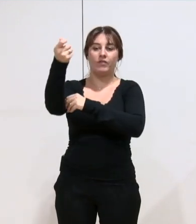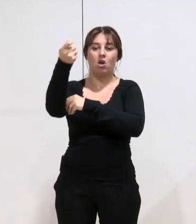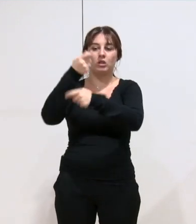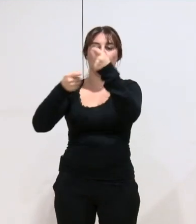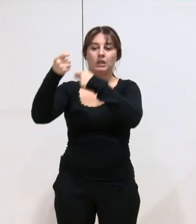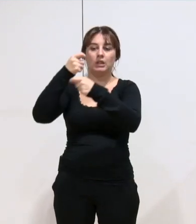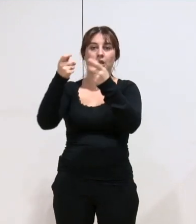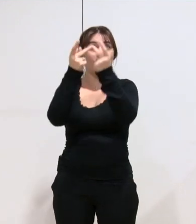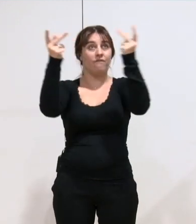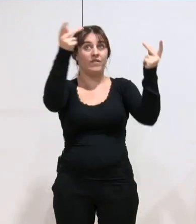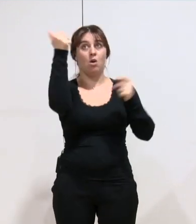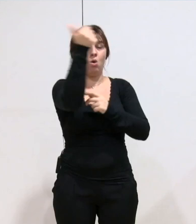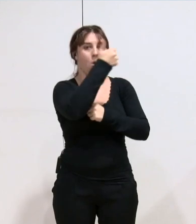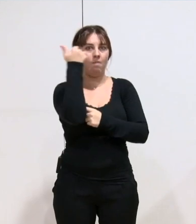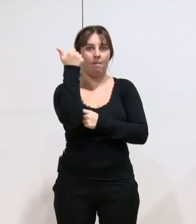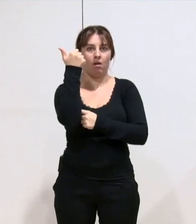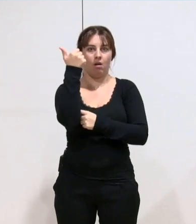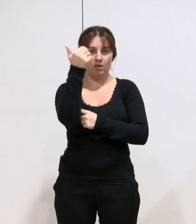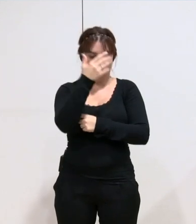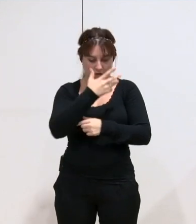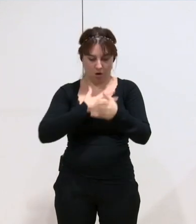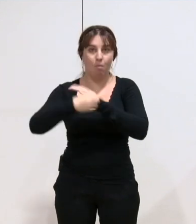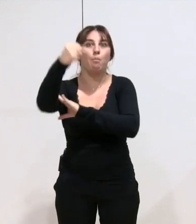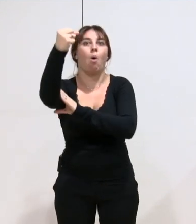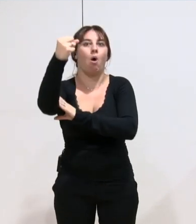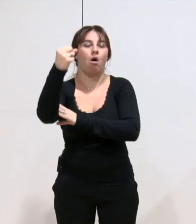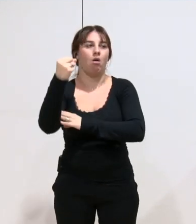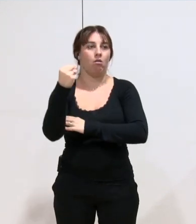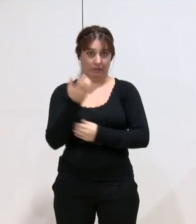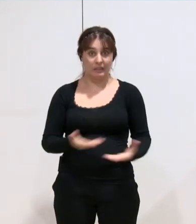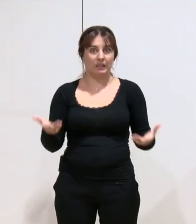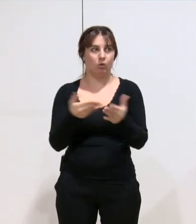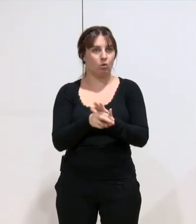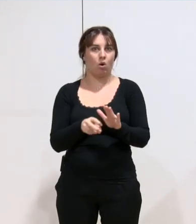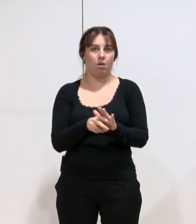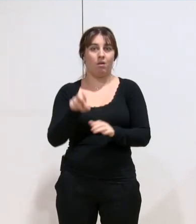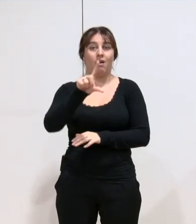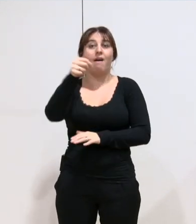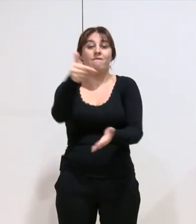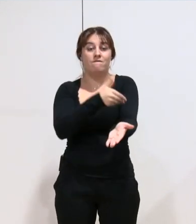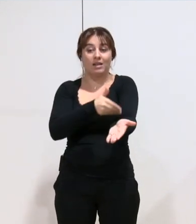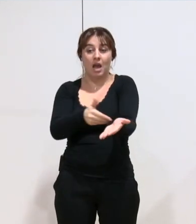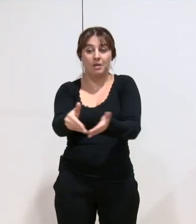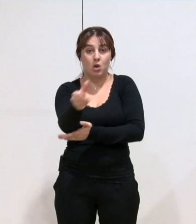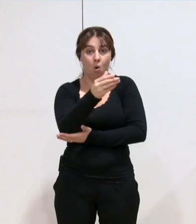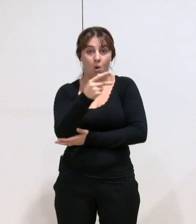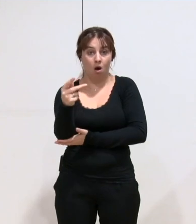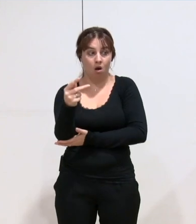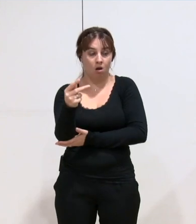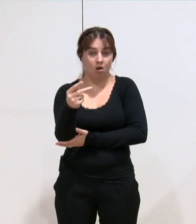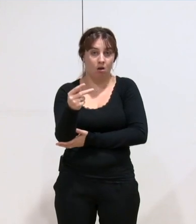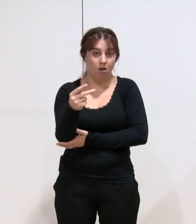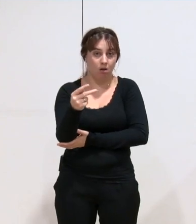l'ensemble de ces villes eux-mêmes. Donc nous sommes dans cette situation-là, et ces 21 millions, il faut les comparer